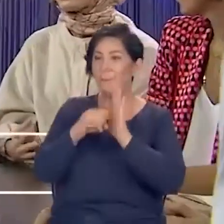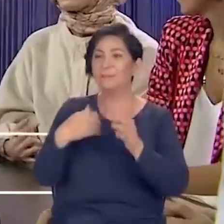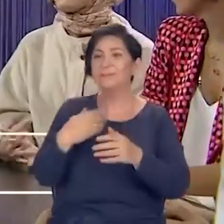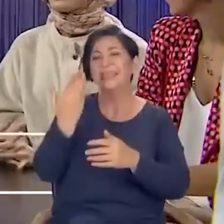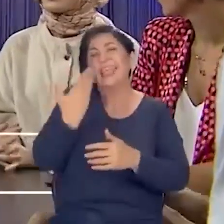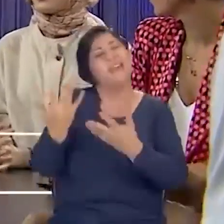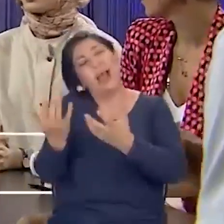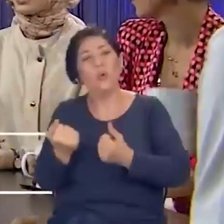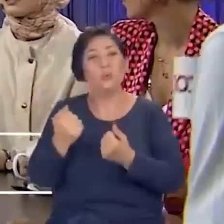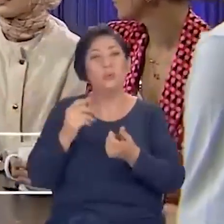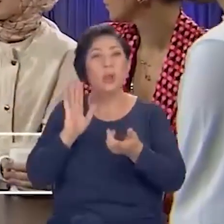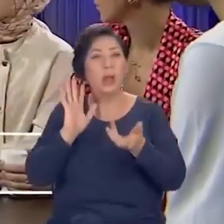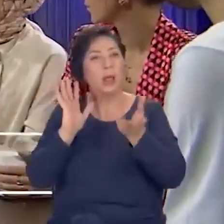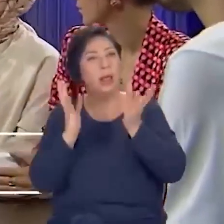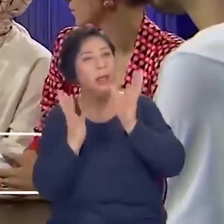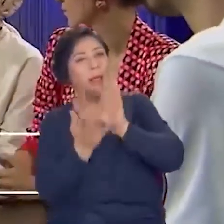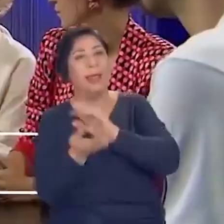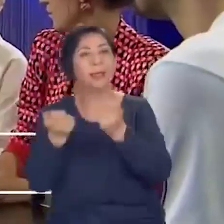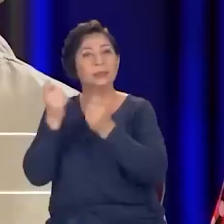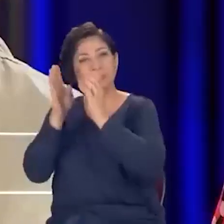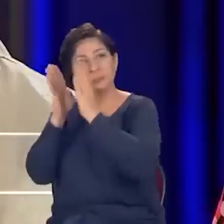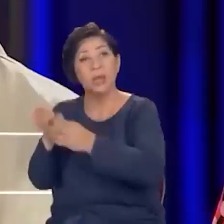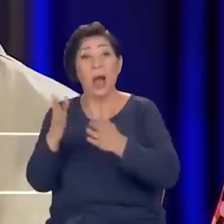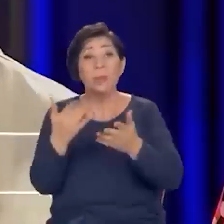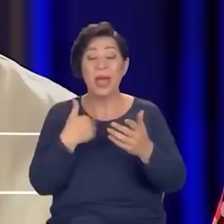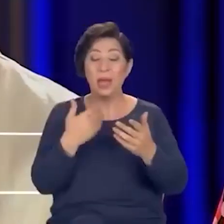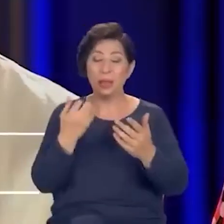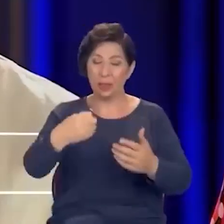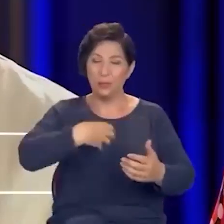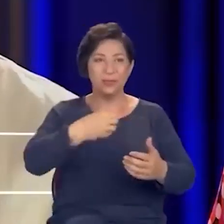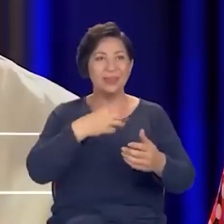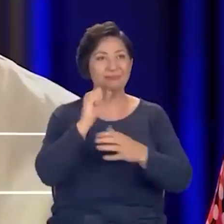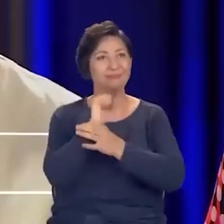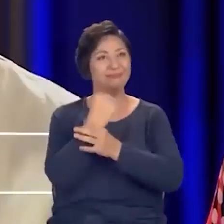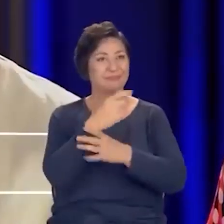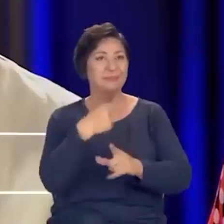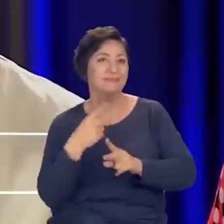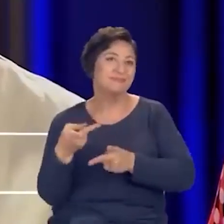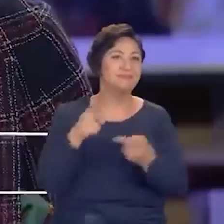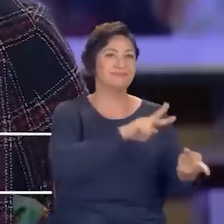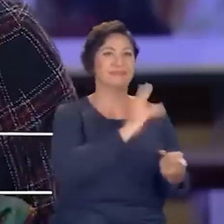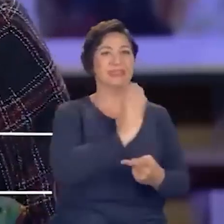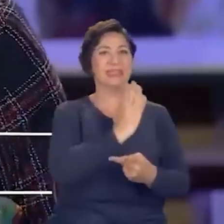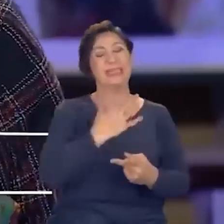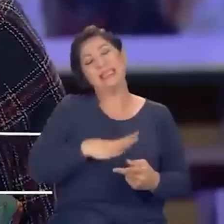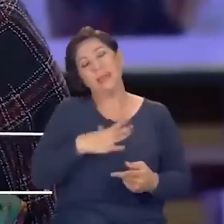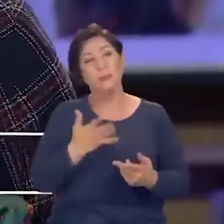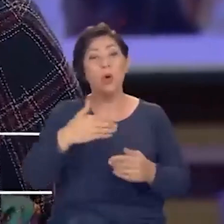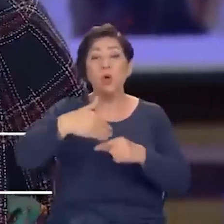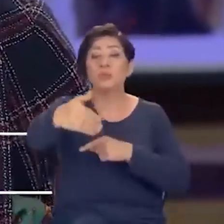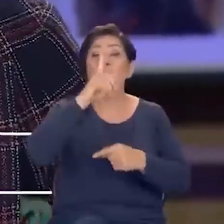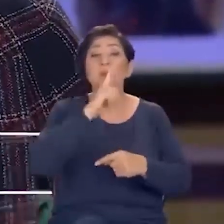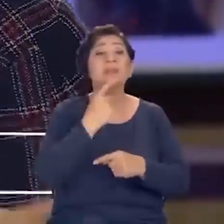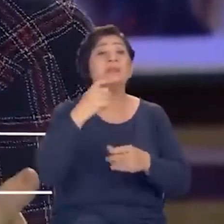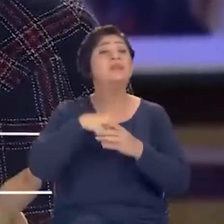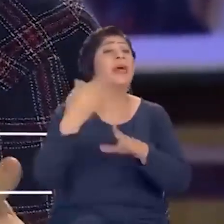olmak biraz, hı-hı, daha beni çeken tarafıydı ama hala eski işime göre dönebilirim. Hala çok, evet, seviyorum. Peki ne yapacağız? Yani önümüzdeki 100 yıl içinde ne